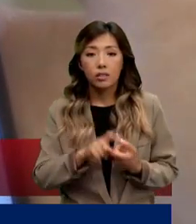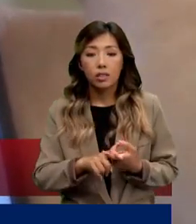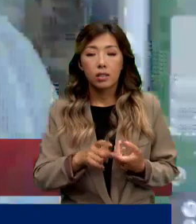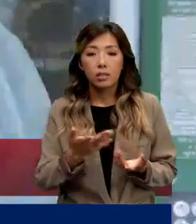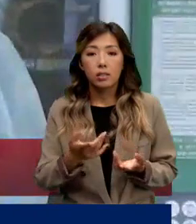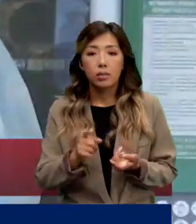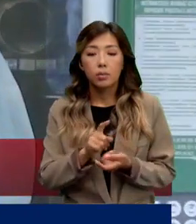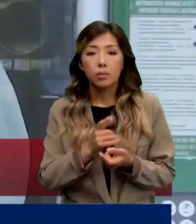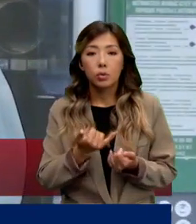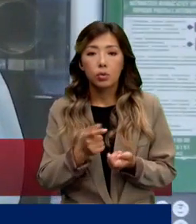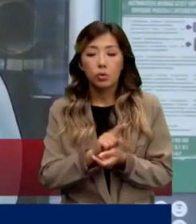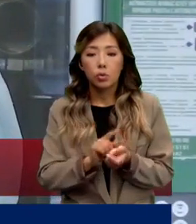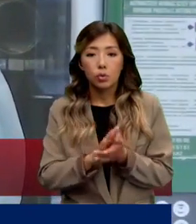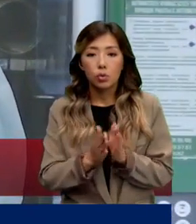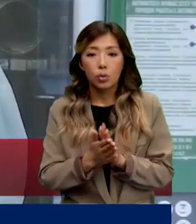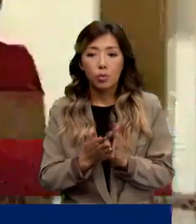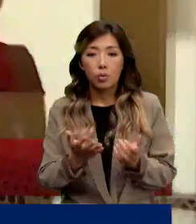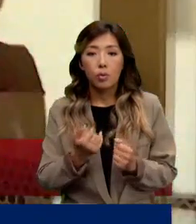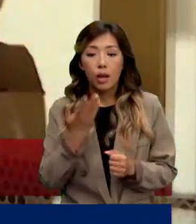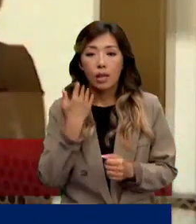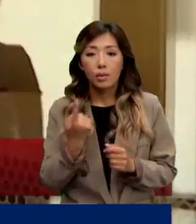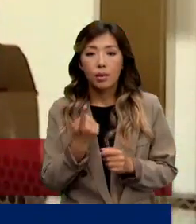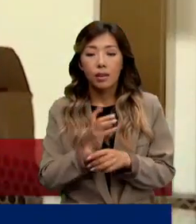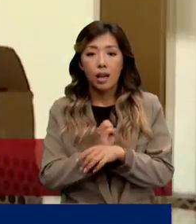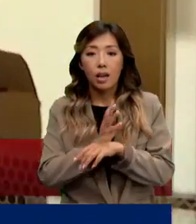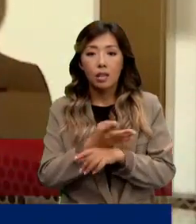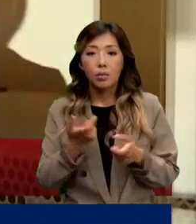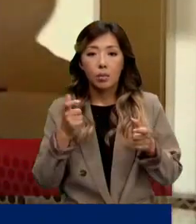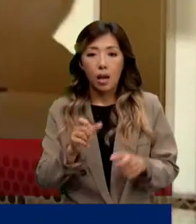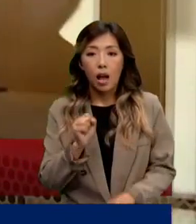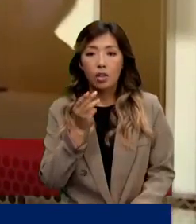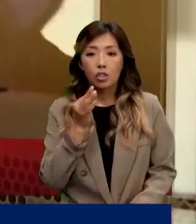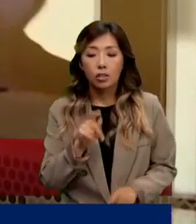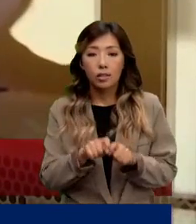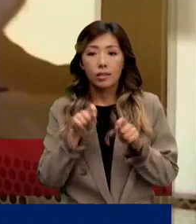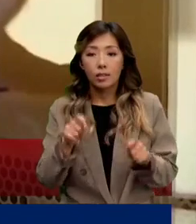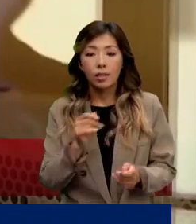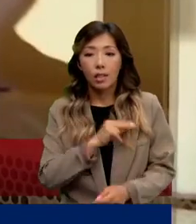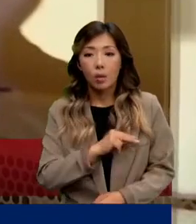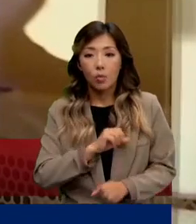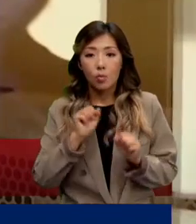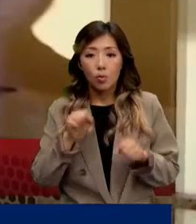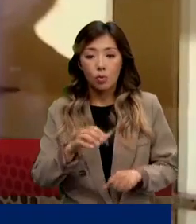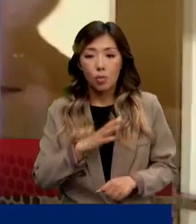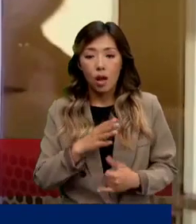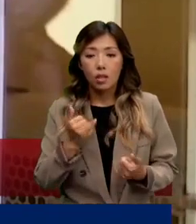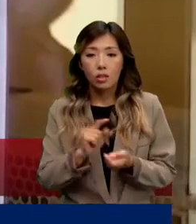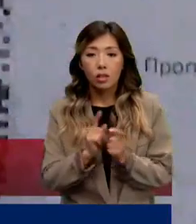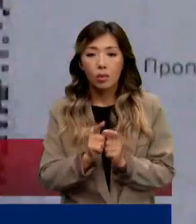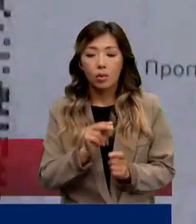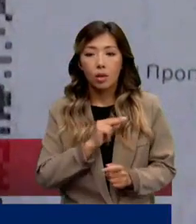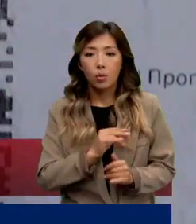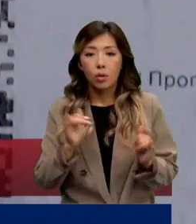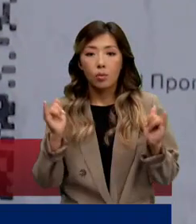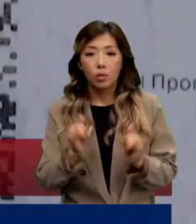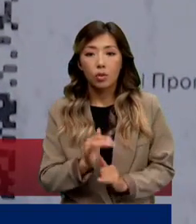больше с поменявшимся восприятием. Потому что если в период пандемии «Ашек» открывал работу бизнеса, то сейчас будет уже ограничивать.